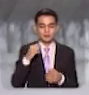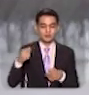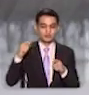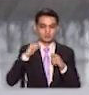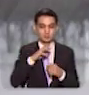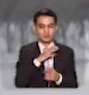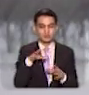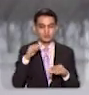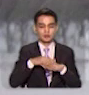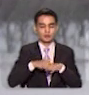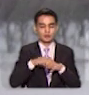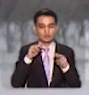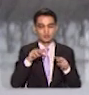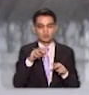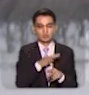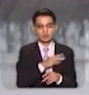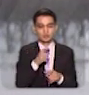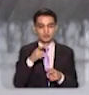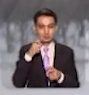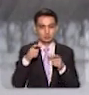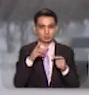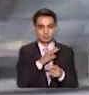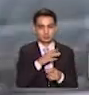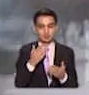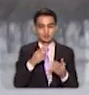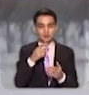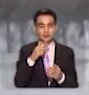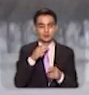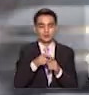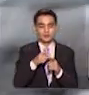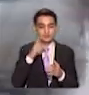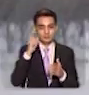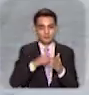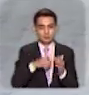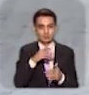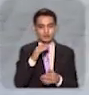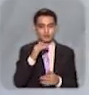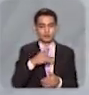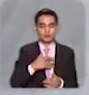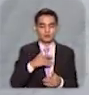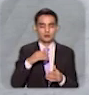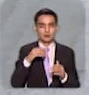лезде елдің назарын өзін аударған. Айқайлап айтқан сөзіне сенсек, Жамбыл облысынан келген сияқты.